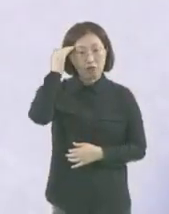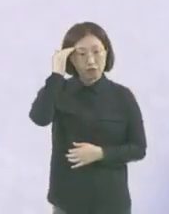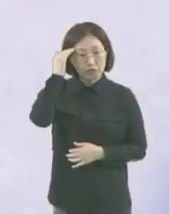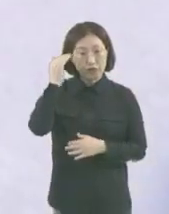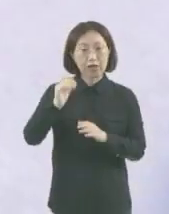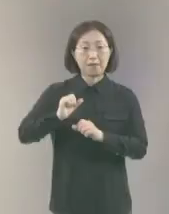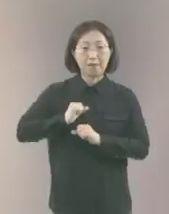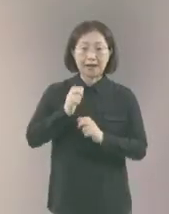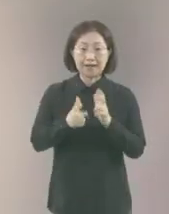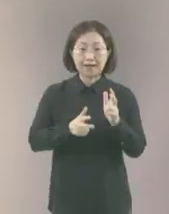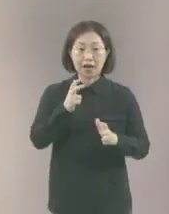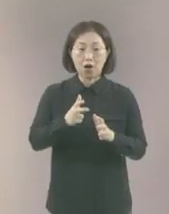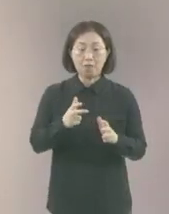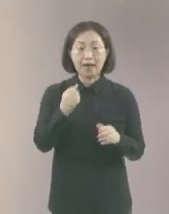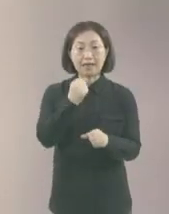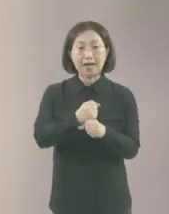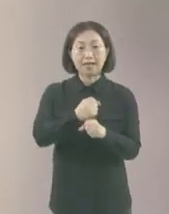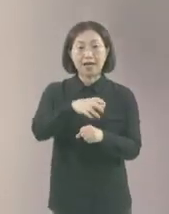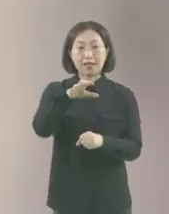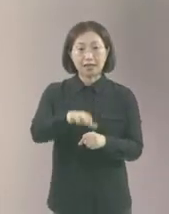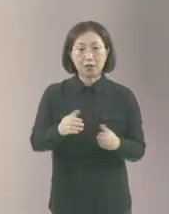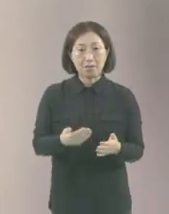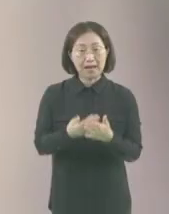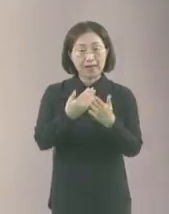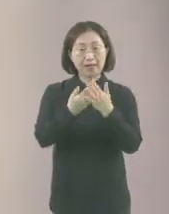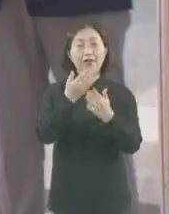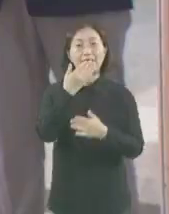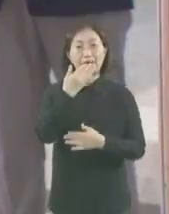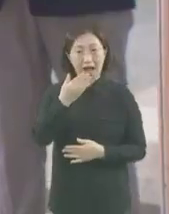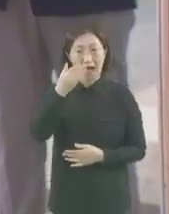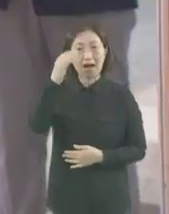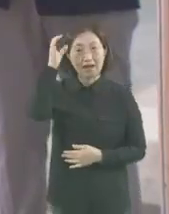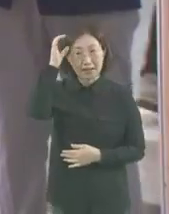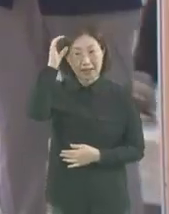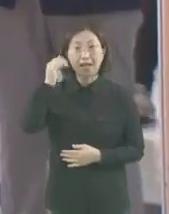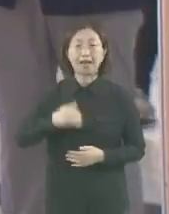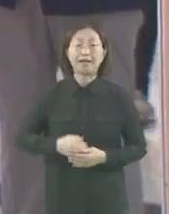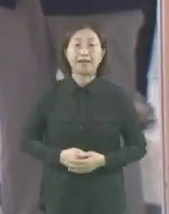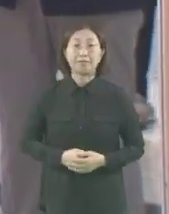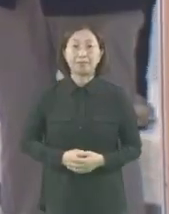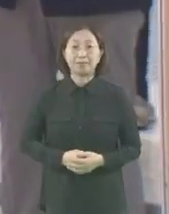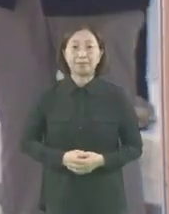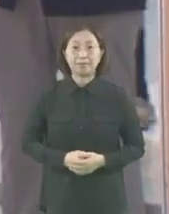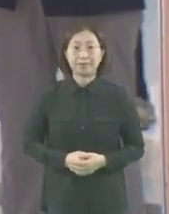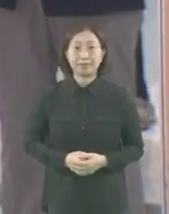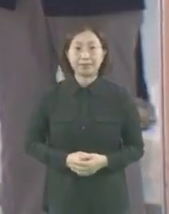생산기지로 도약할 수 있을지 주목됩니다. TJB 양정진입니다.